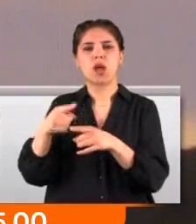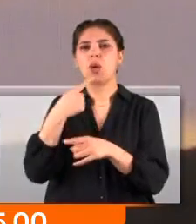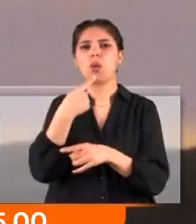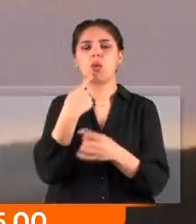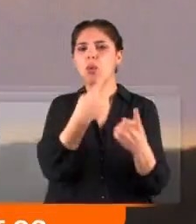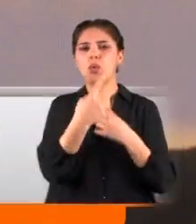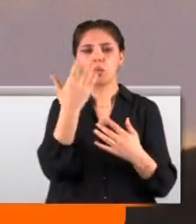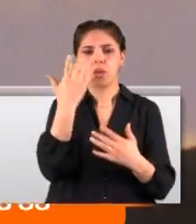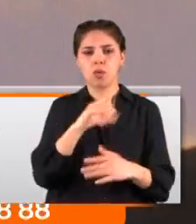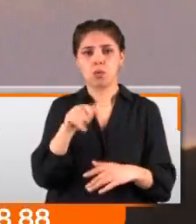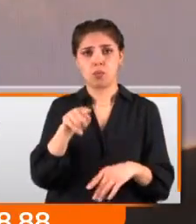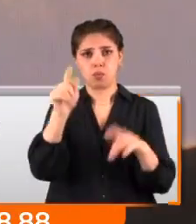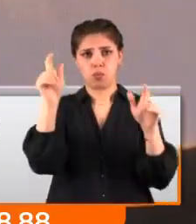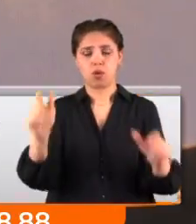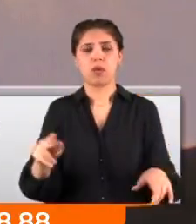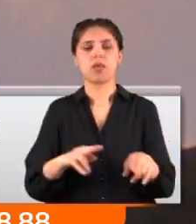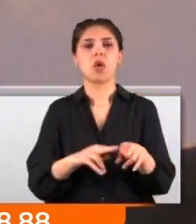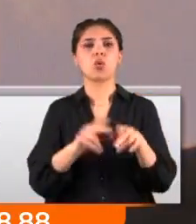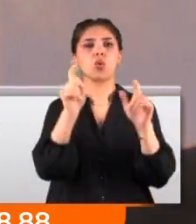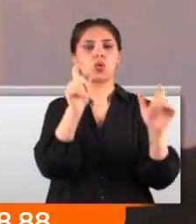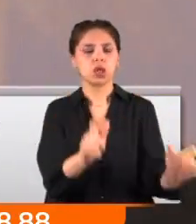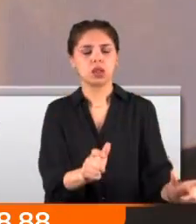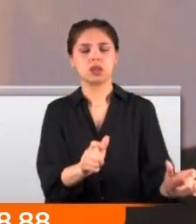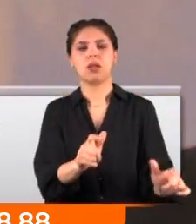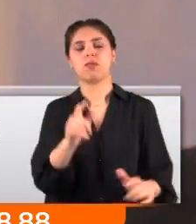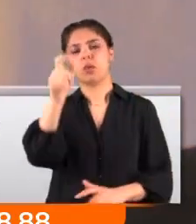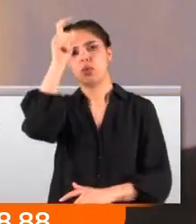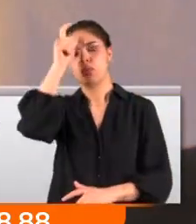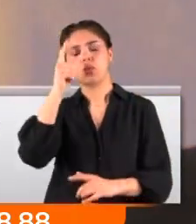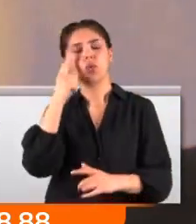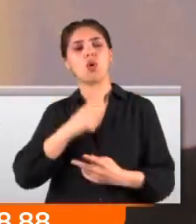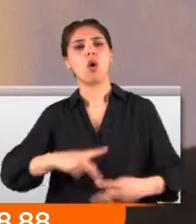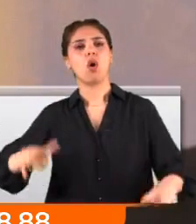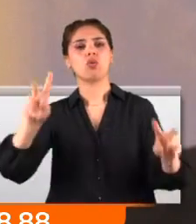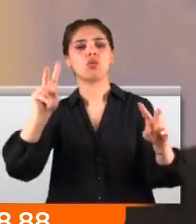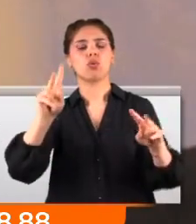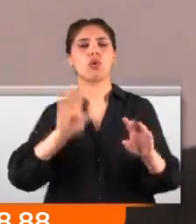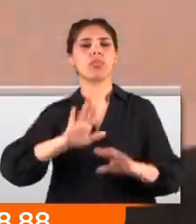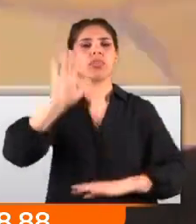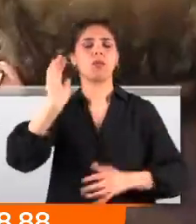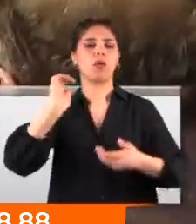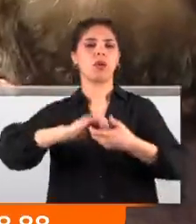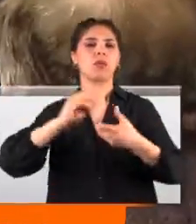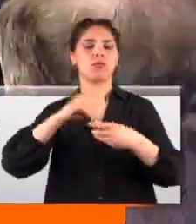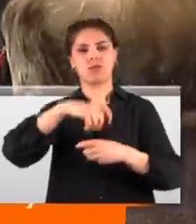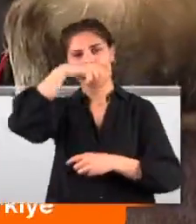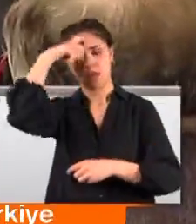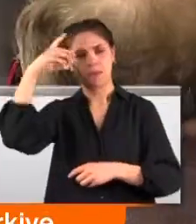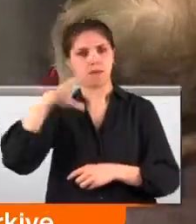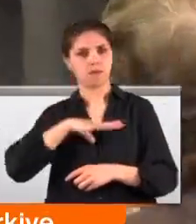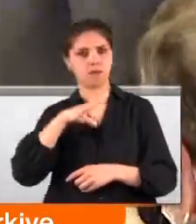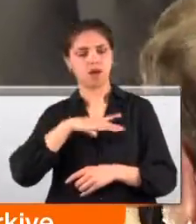Kürdistan'da Kürt Özgürlük ve Demokrasi İttifakı içinde ciddi emek sarf edildi. Bu